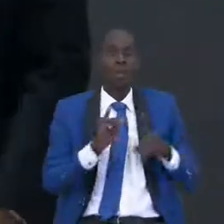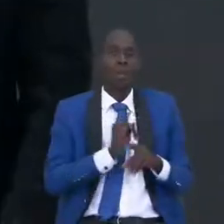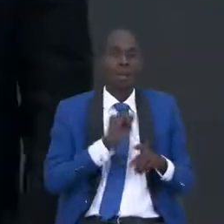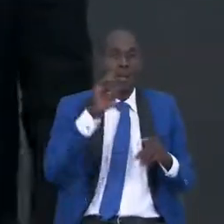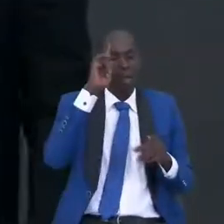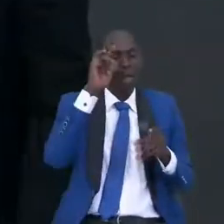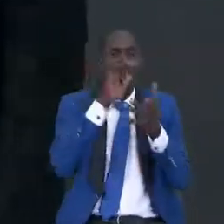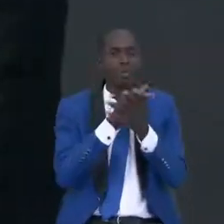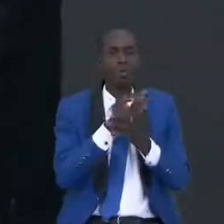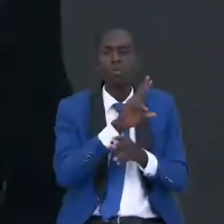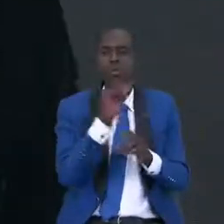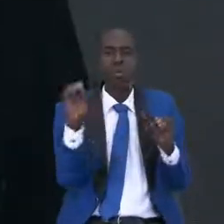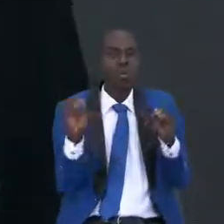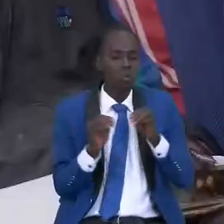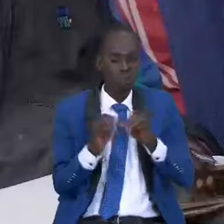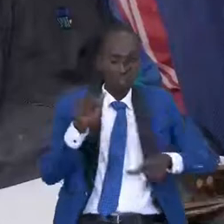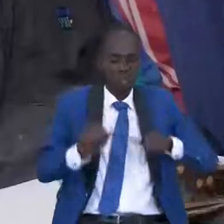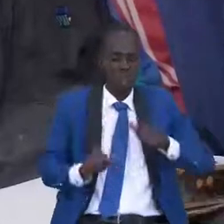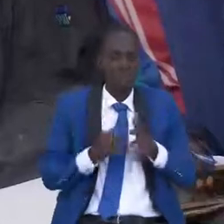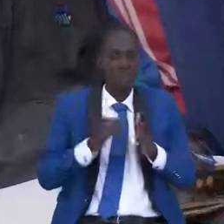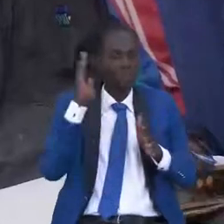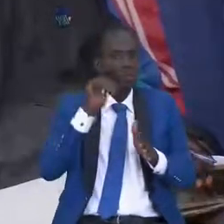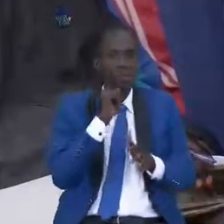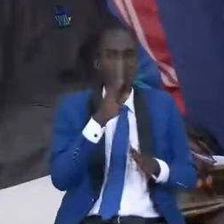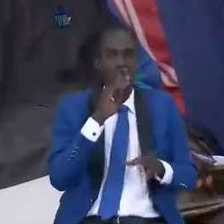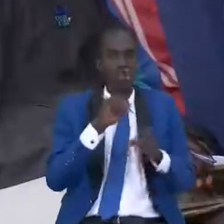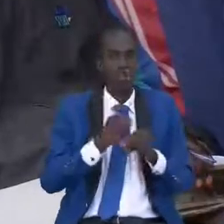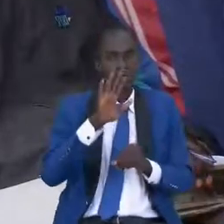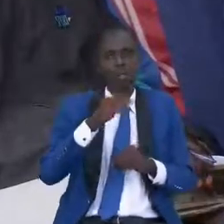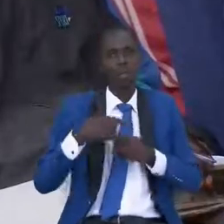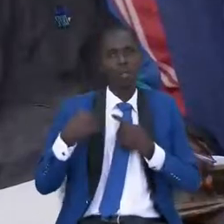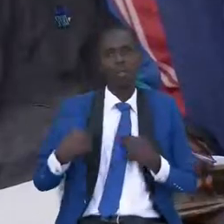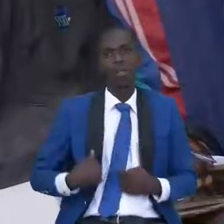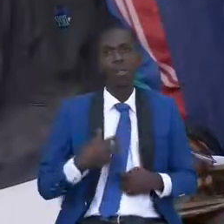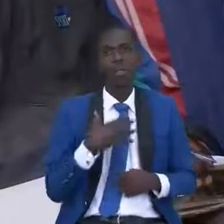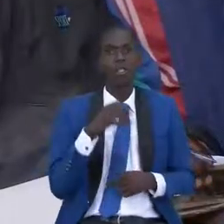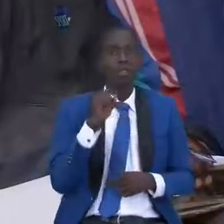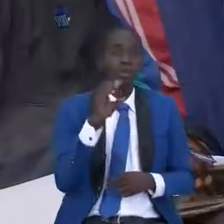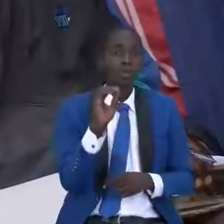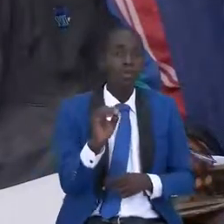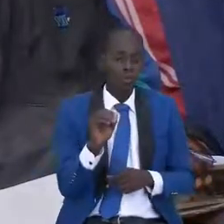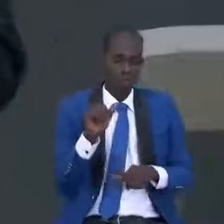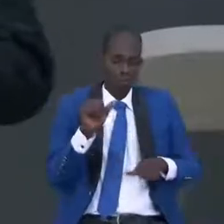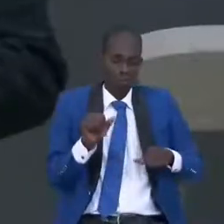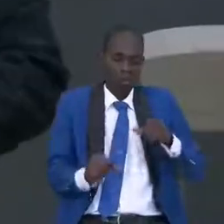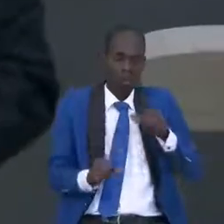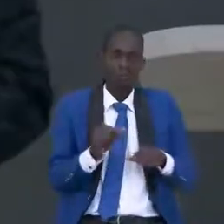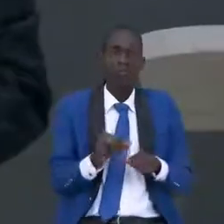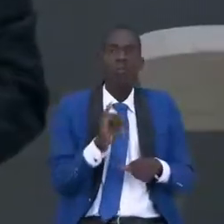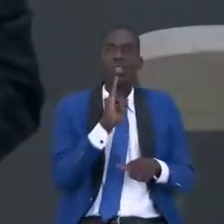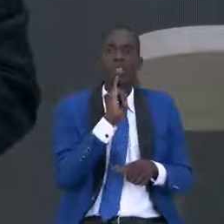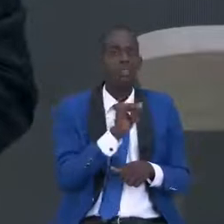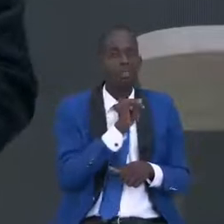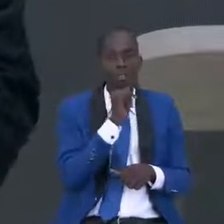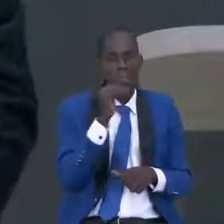d'incrédulité et elle ne sera pas dans ton cœur. Alors, l'incrédulité est